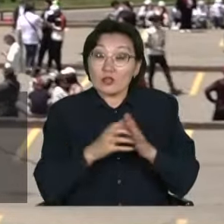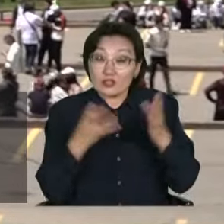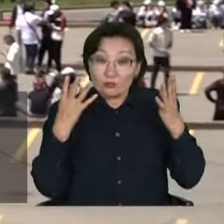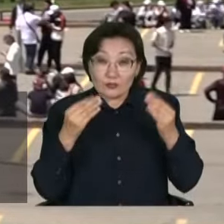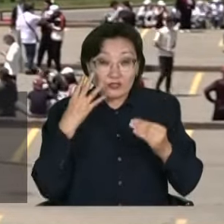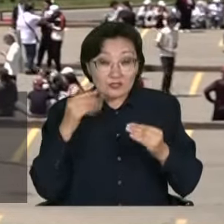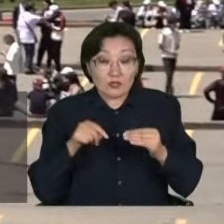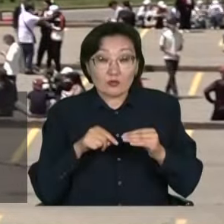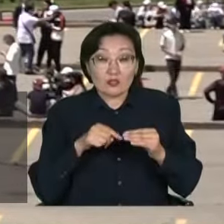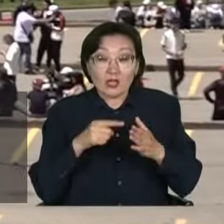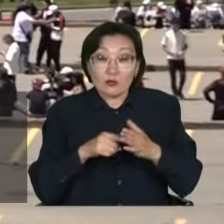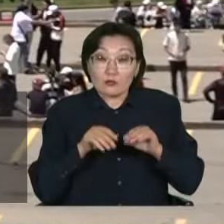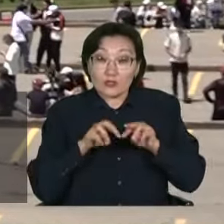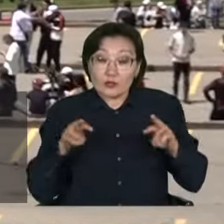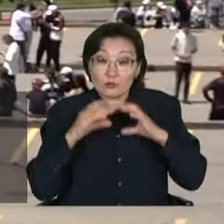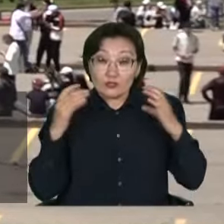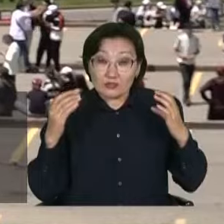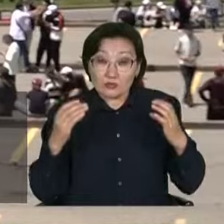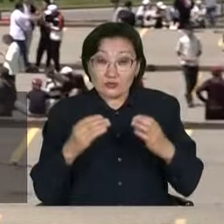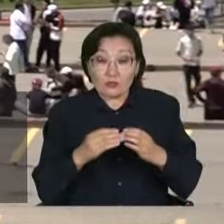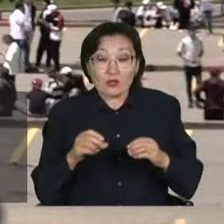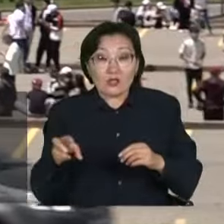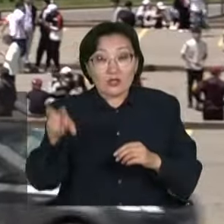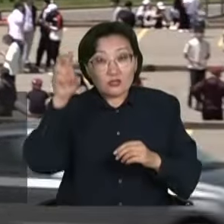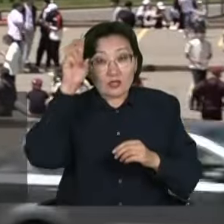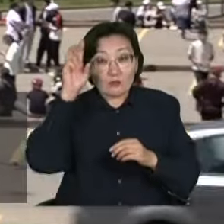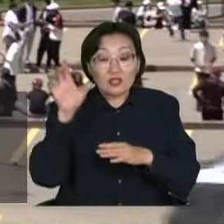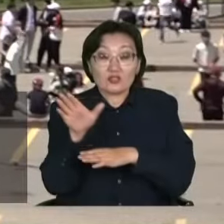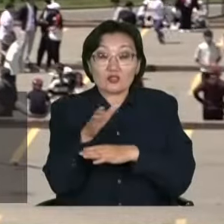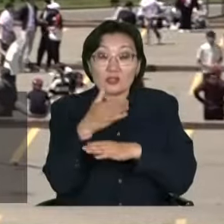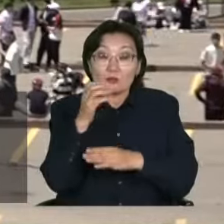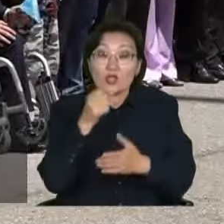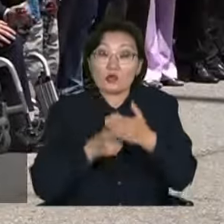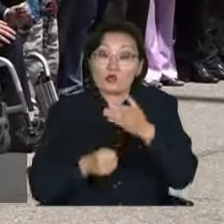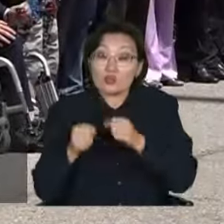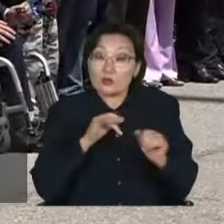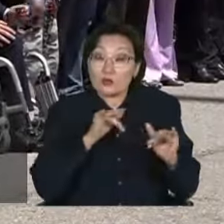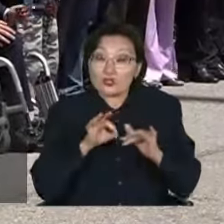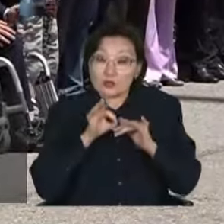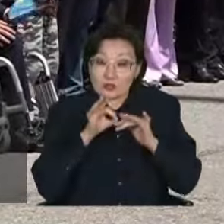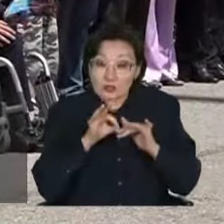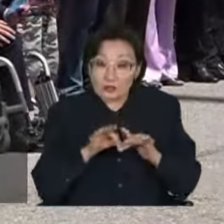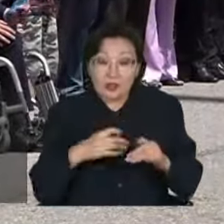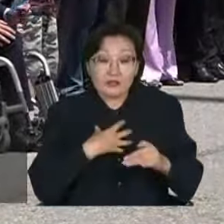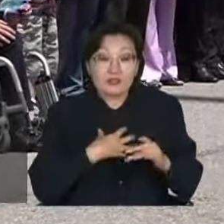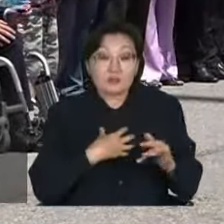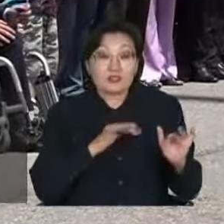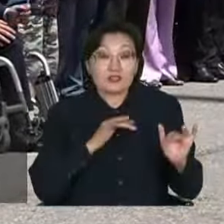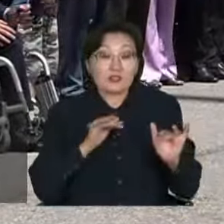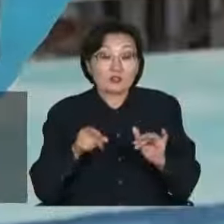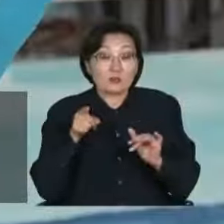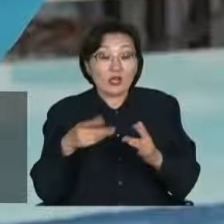Алматыдағы Медеу спорт кешенінде мемлекеттік туды салтанатты түрде көтеру рәсімі өткізілді. Маңызды шараға 1000-ға жуық адам